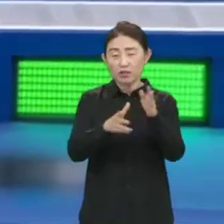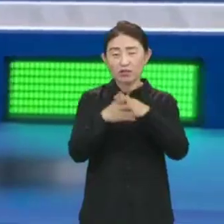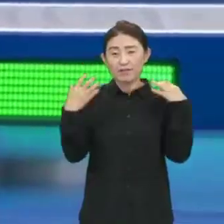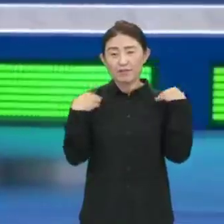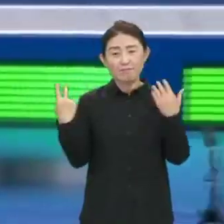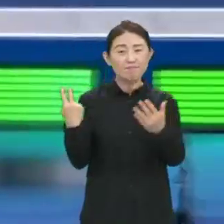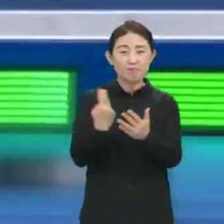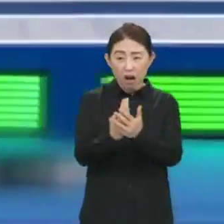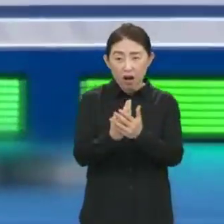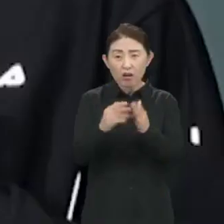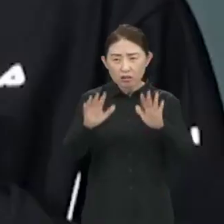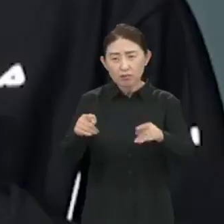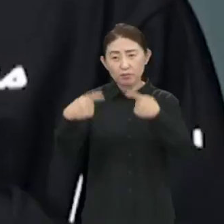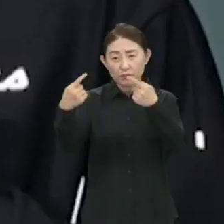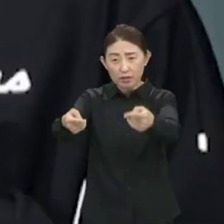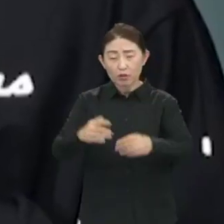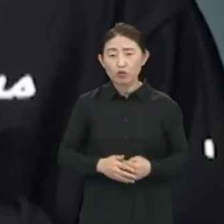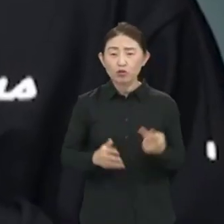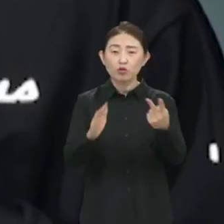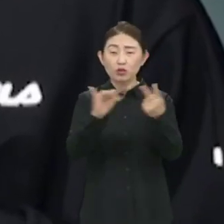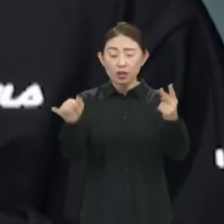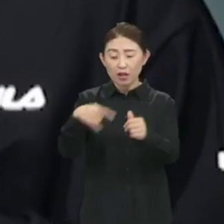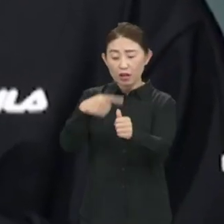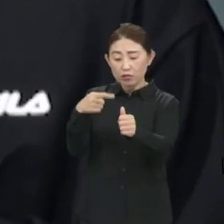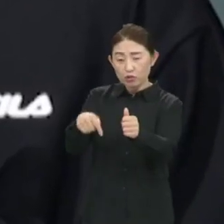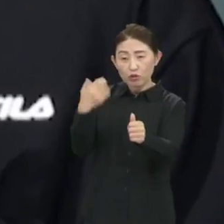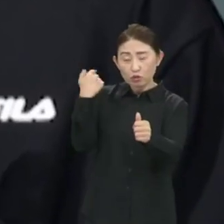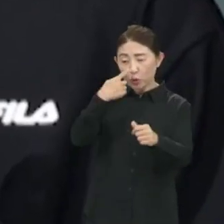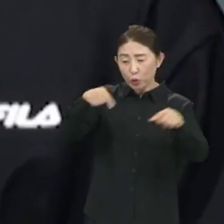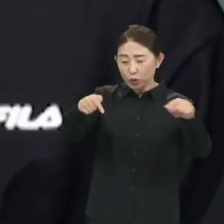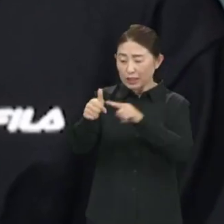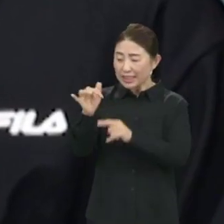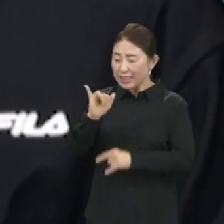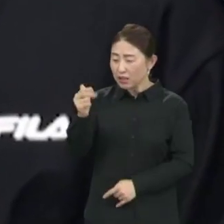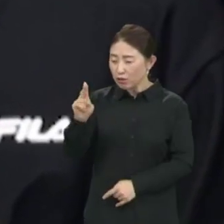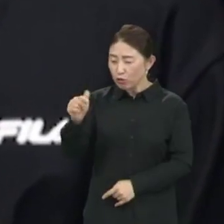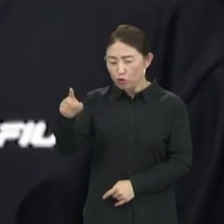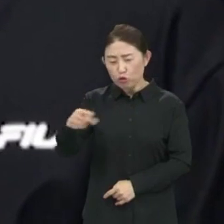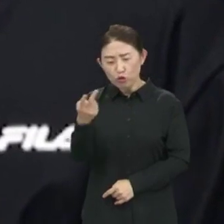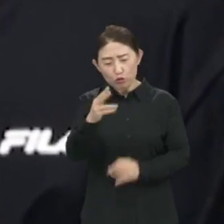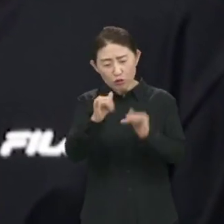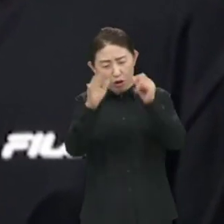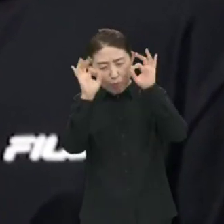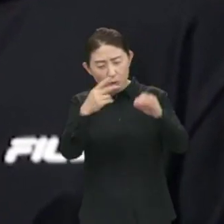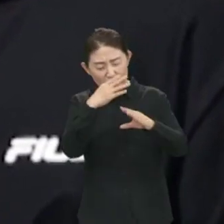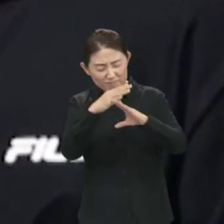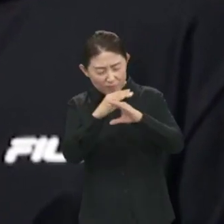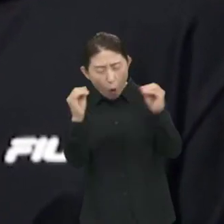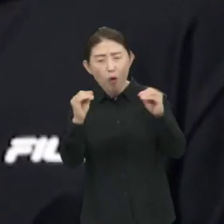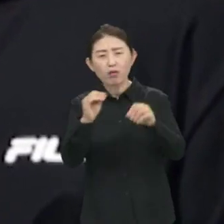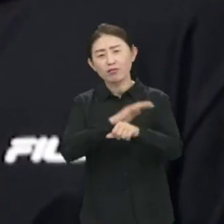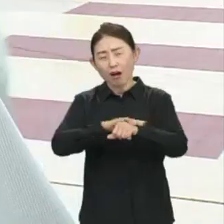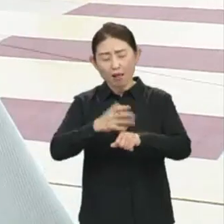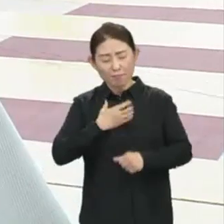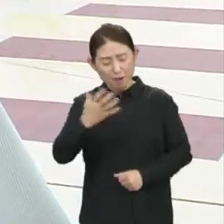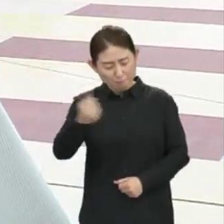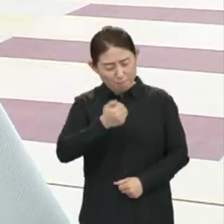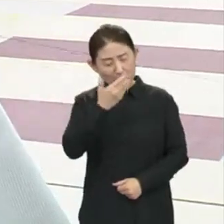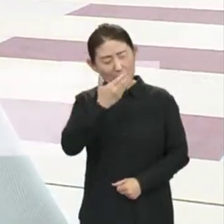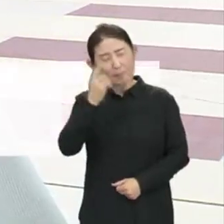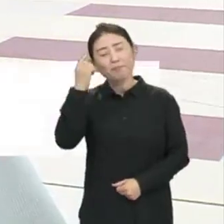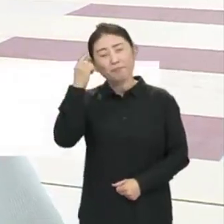1순위로 꼽힙니다. 두 선수를 모두 가르친 이헌규 코치도 특별한 팀워크를 보여줄 것으로 확신합니다. 굉장히